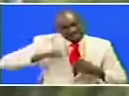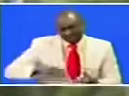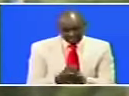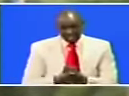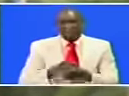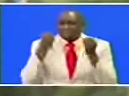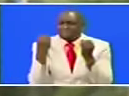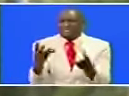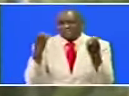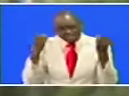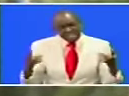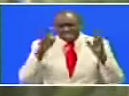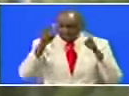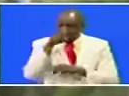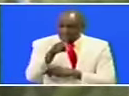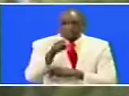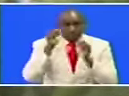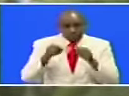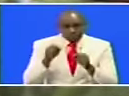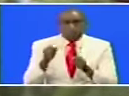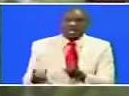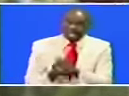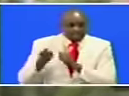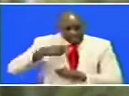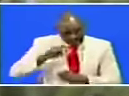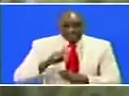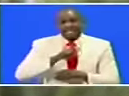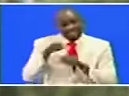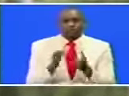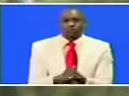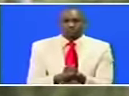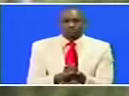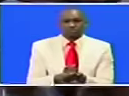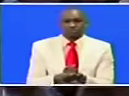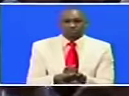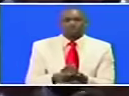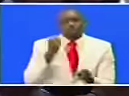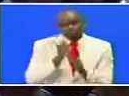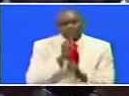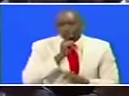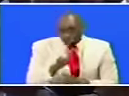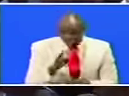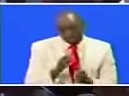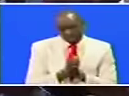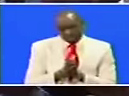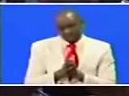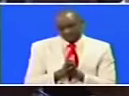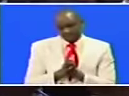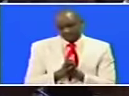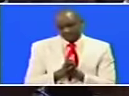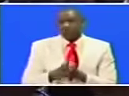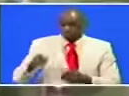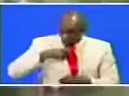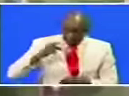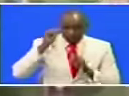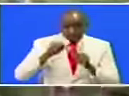mambo yale yote ambaye inaweza kutusaidia kama taifa kuhakikisha ya kwamba